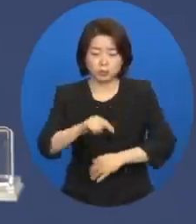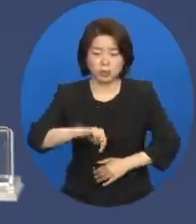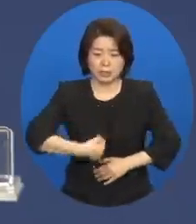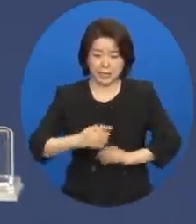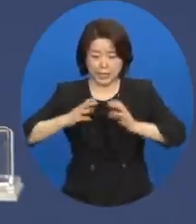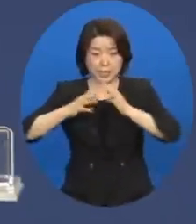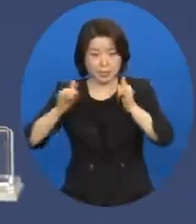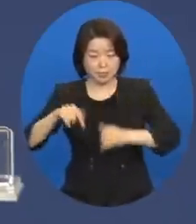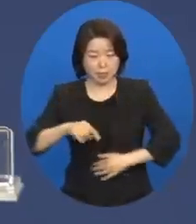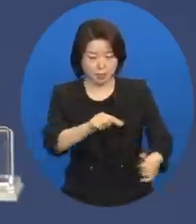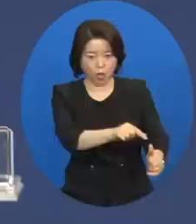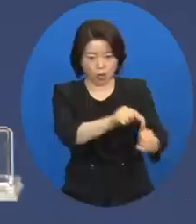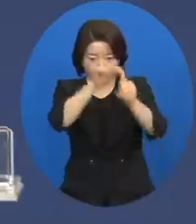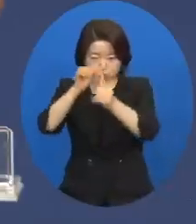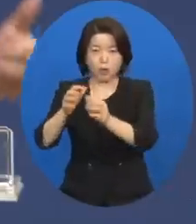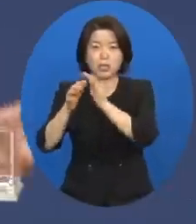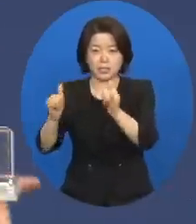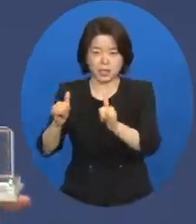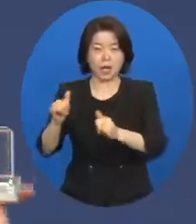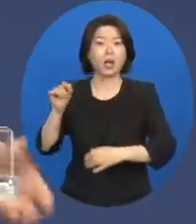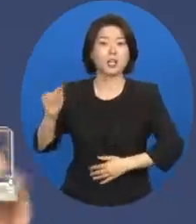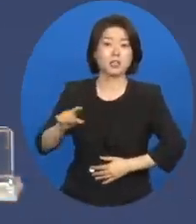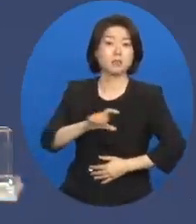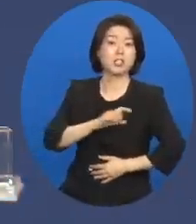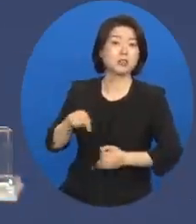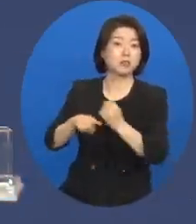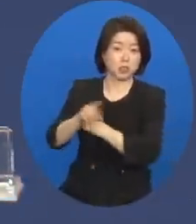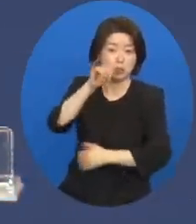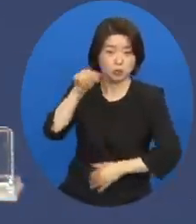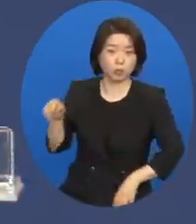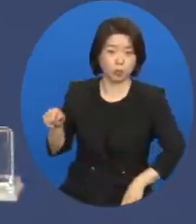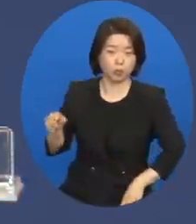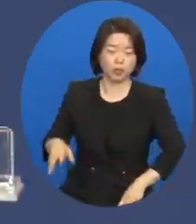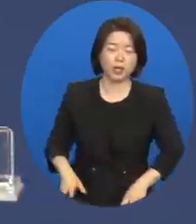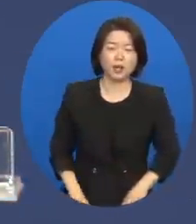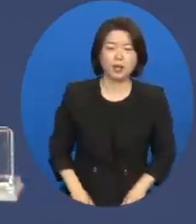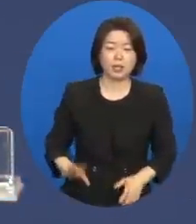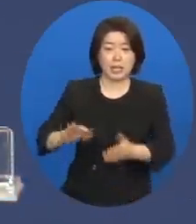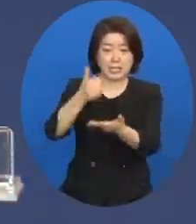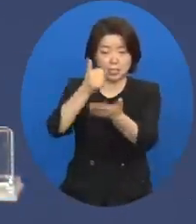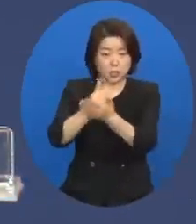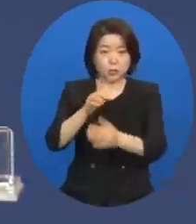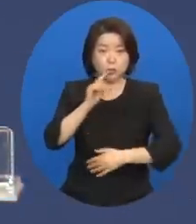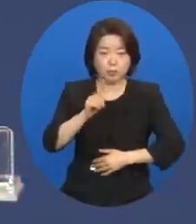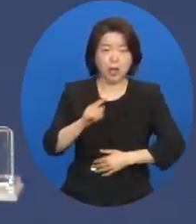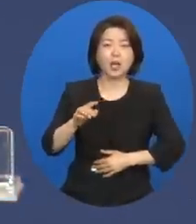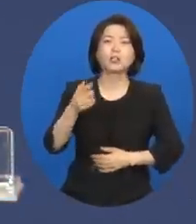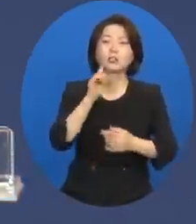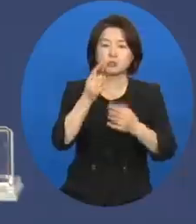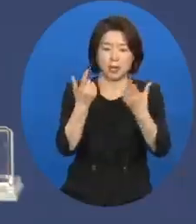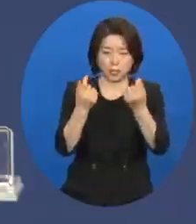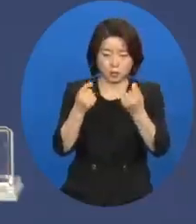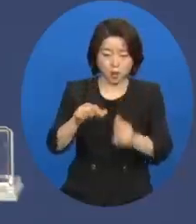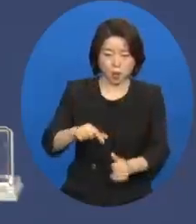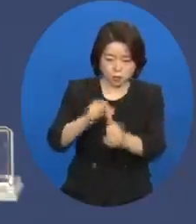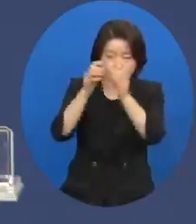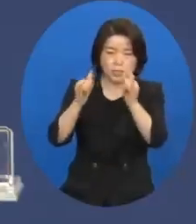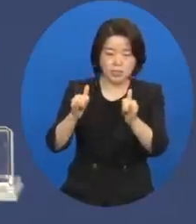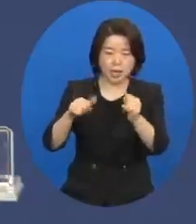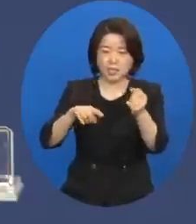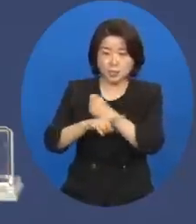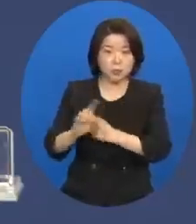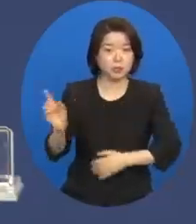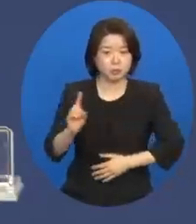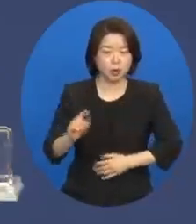백성을 구원할 자. 이게 바로 예수님의 이름입니다. 그가 그리스도라는 말 그 말도 구원자라는 의미도 다른 게